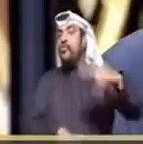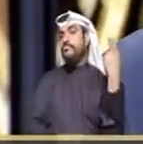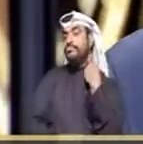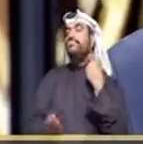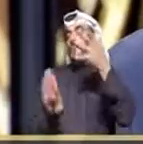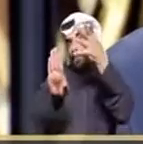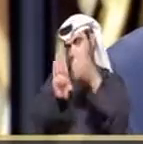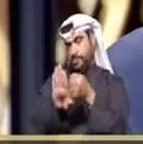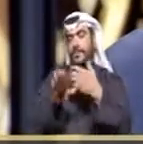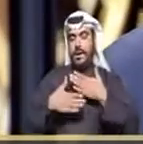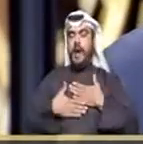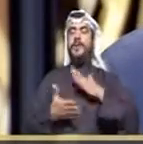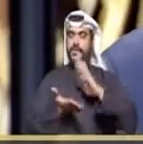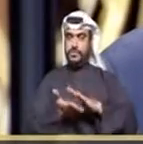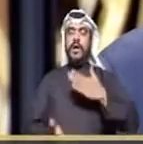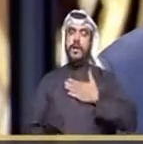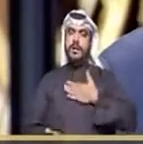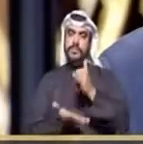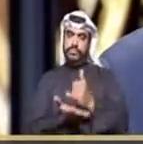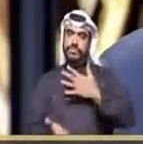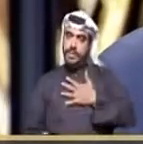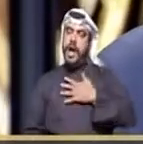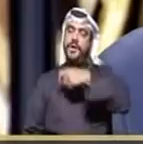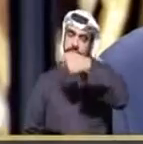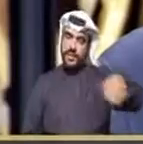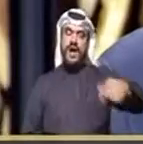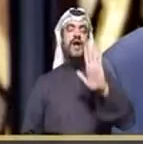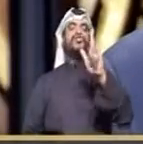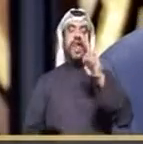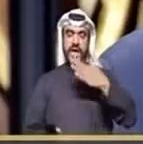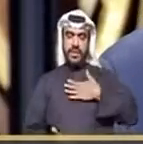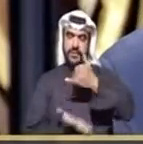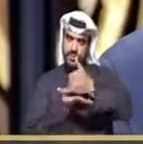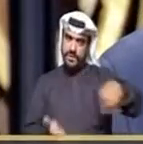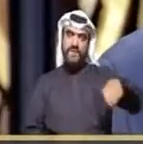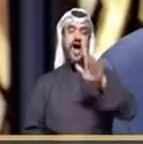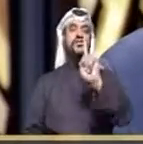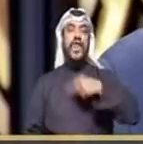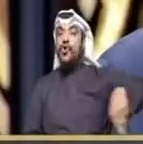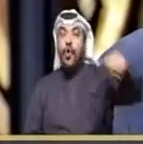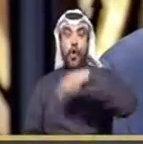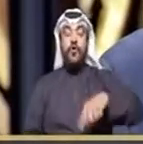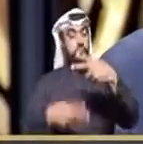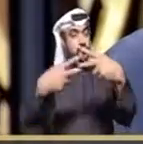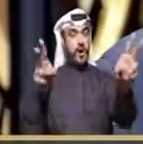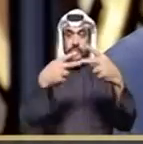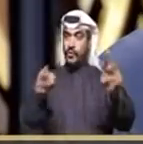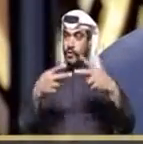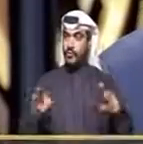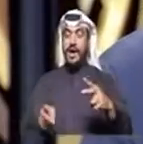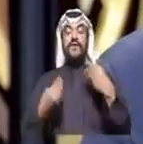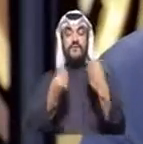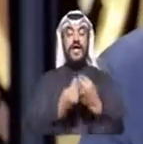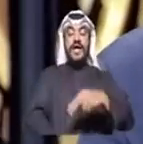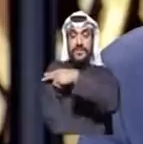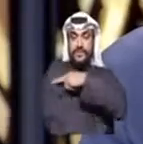الدول المانحة الكبيرة سواء المادية والعينية وأيضا المؤسسات العاملة في مجال الإغاثة الإنسانية